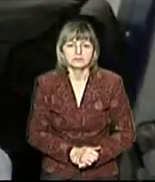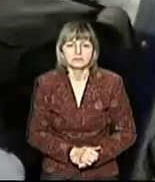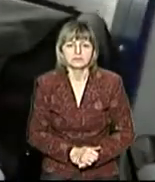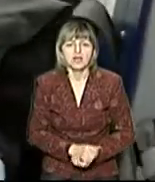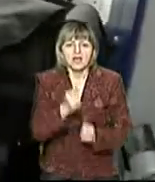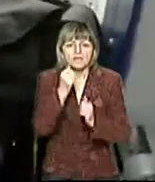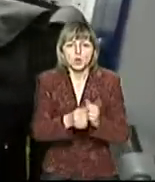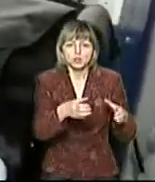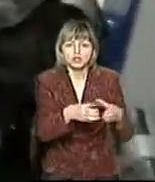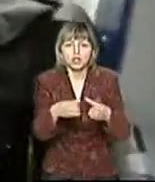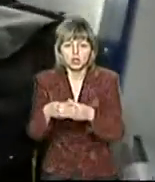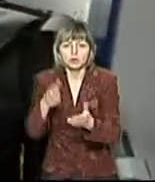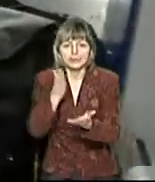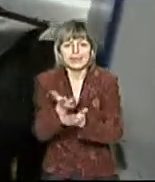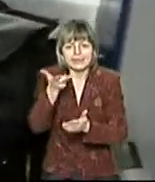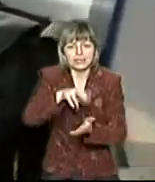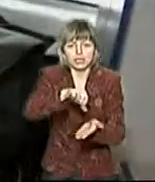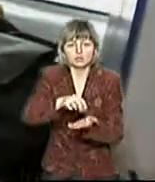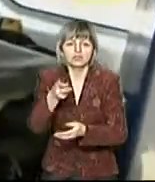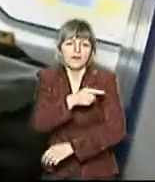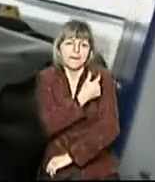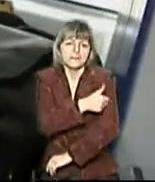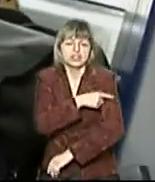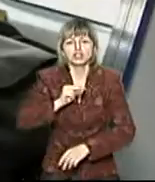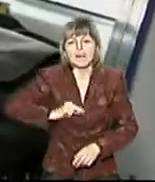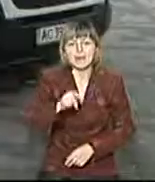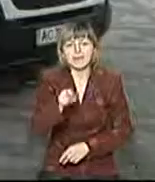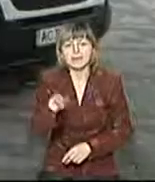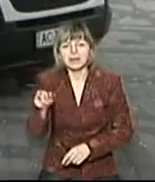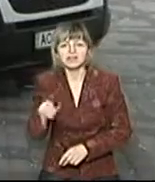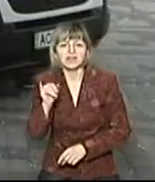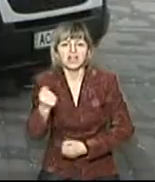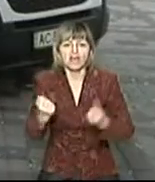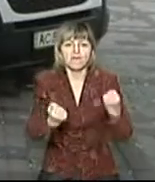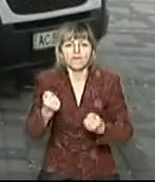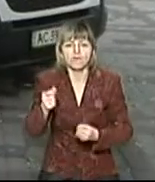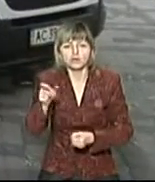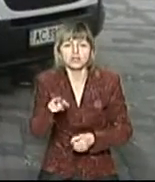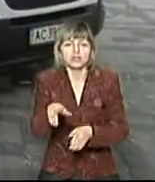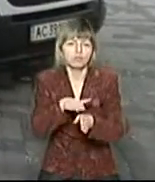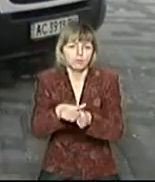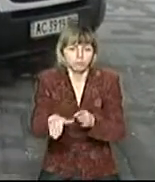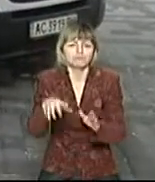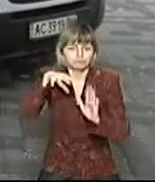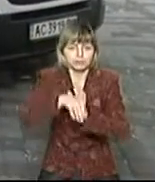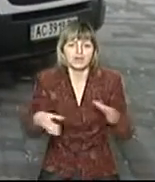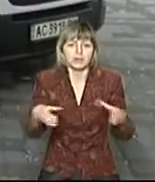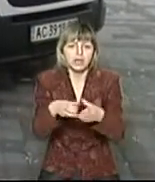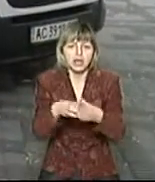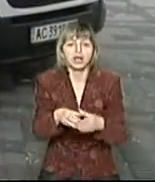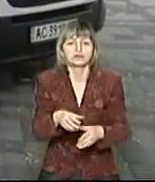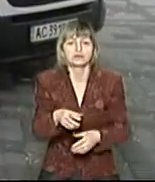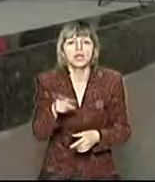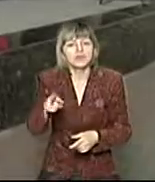У кожній команді три учасники – два медичні працівники і водій, який є повноцінним членом бригади та повинен